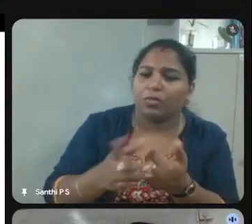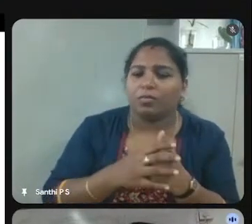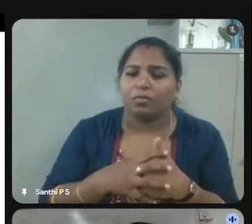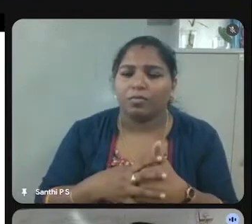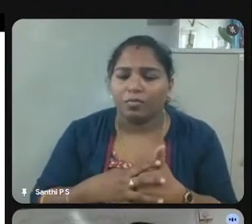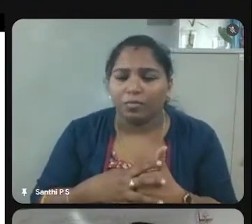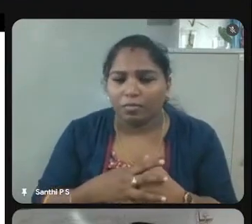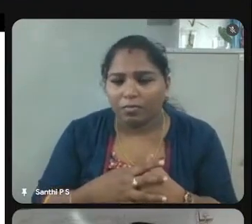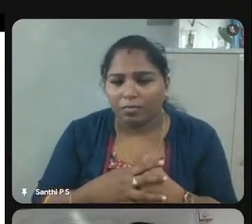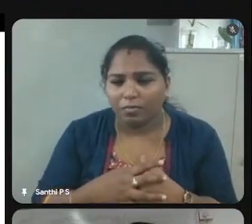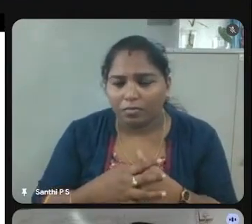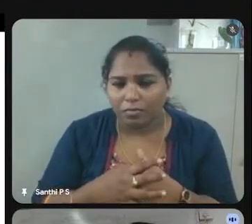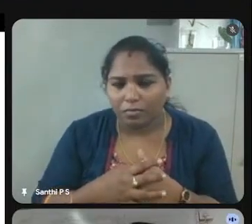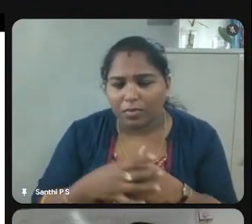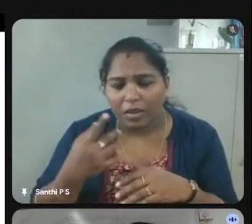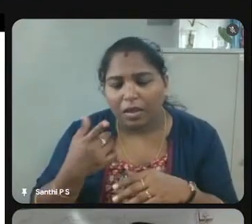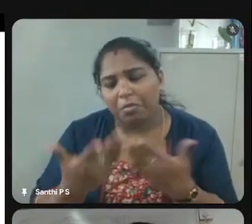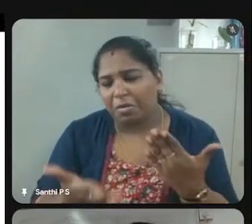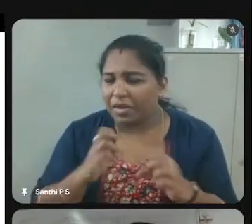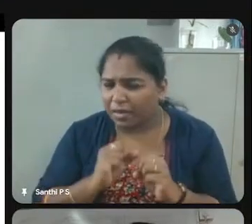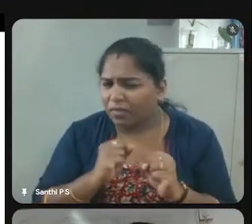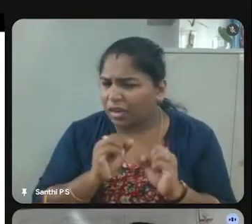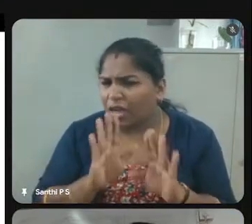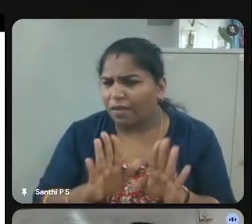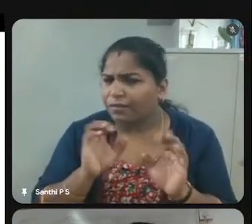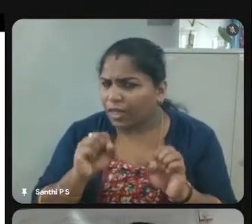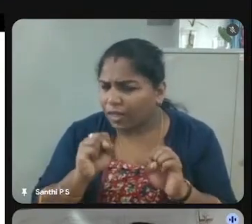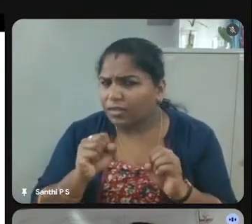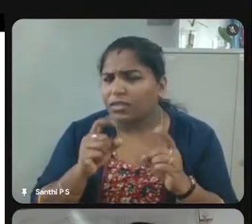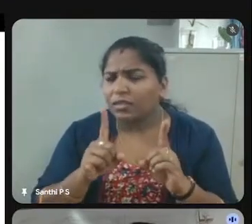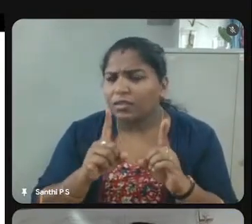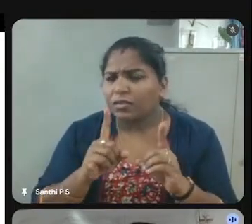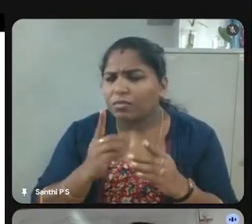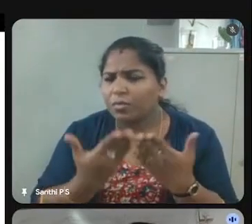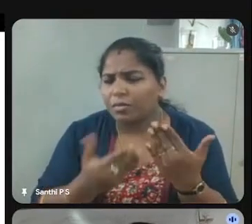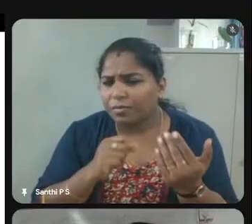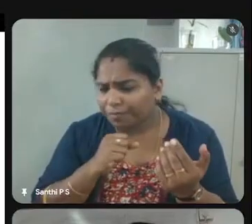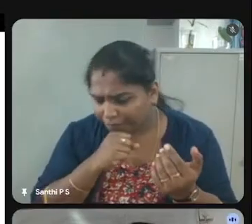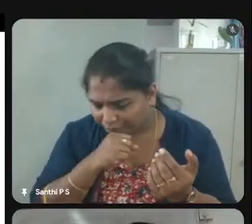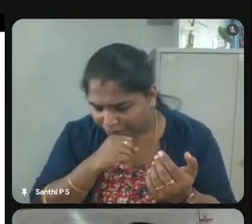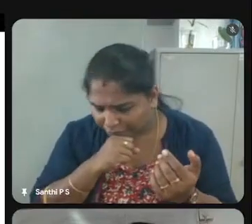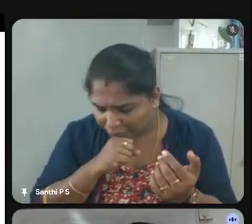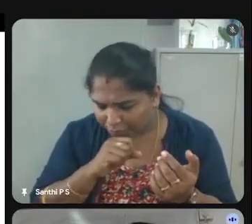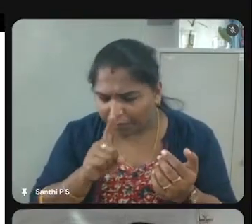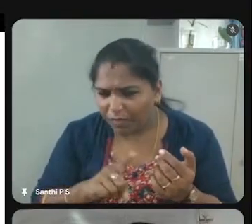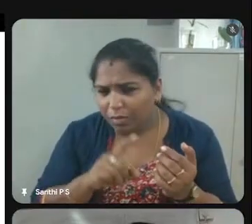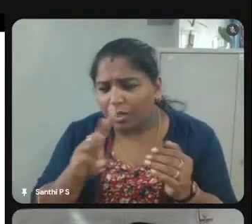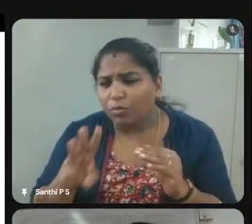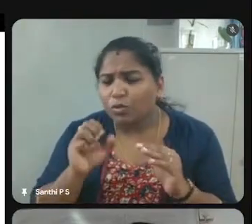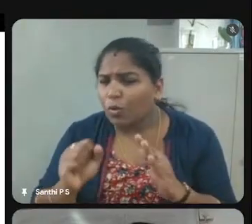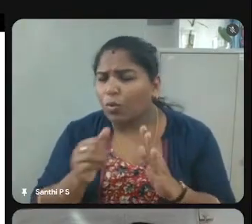നമ്മളിപ്പോൾ ചെയ്യേണ്ടത്. അപ്പൊ എന്തായാലും ഒരു ബുദ്ധിമുട്ട് കാണും. നമ്മള് ശരിക്കും പറഞ്ഞാൽ 13 വയസ്സിന്റെ ലെവലിലുള്ള വായന അച്ചീവ്